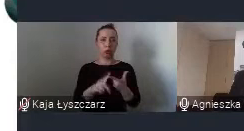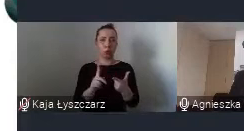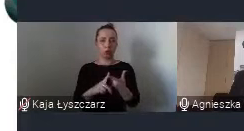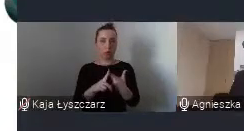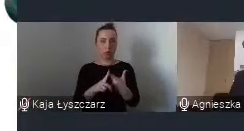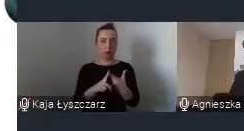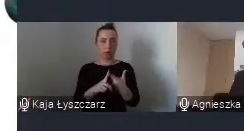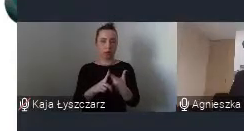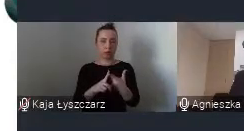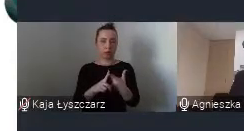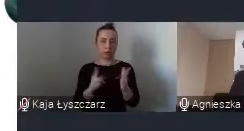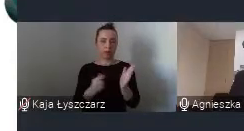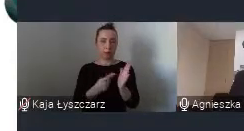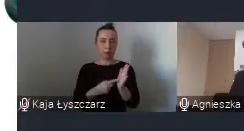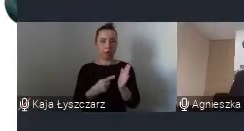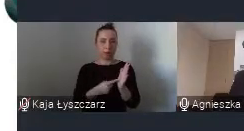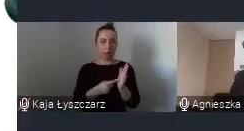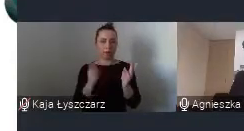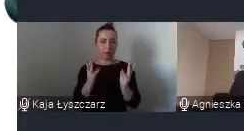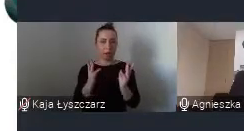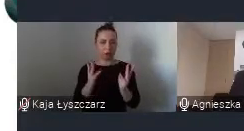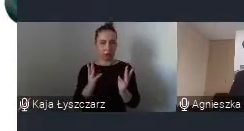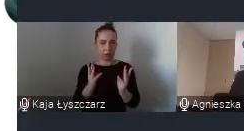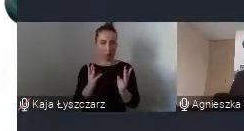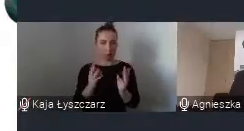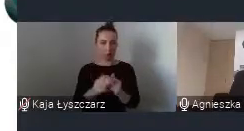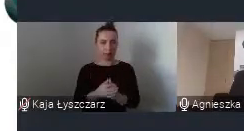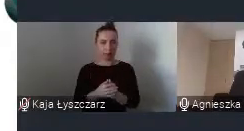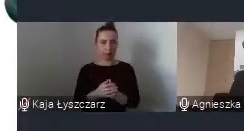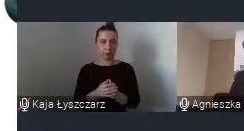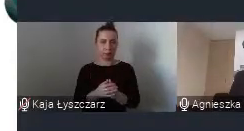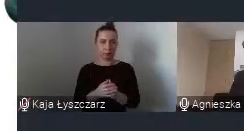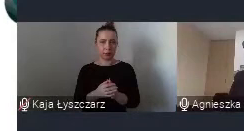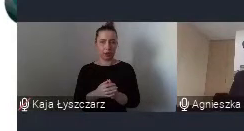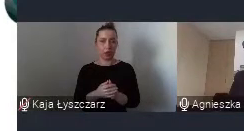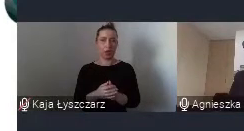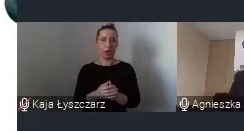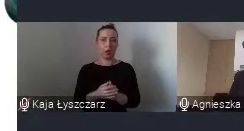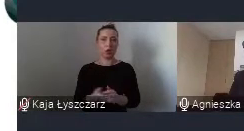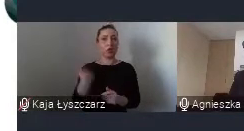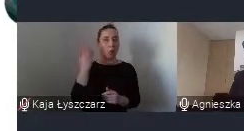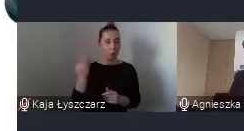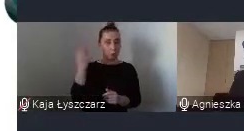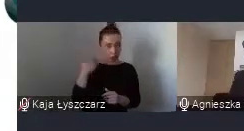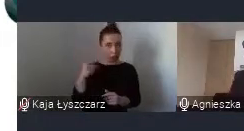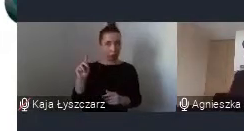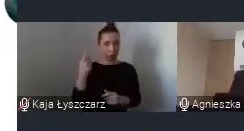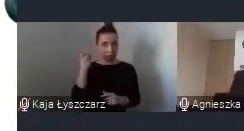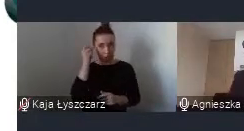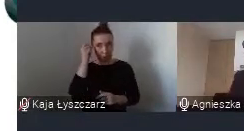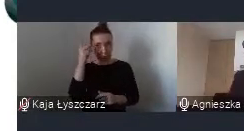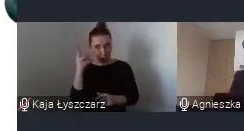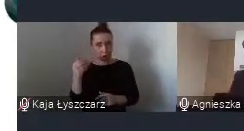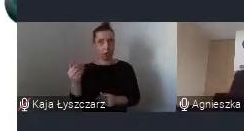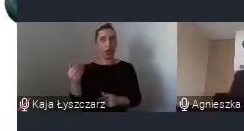Drugie takie kryterium, które jest szalenie ważne i będzie jeszcze, które było szalenie ważne w tej inicjatywie, która już niejako jakby w